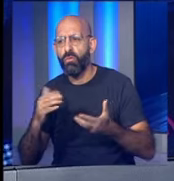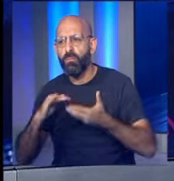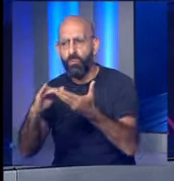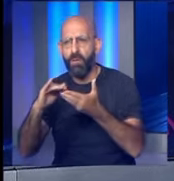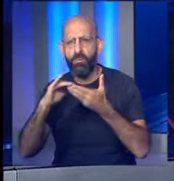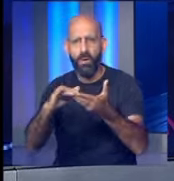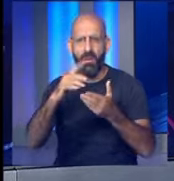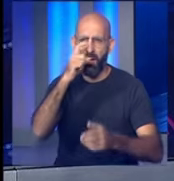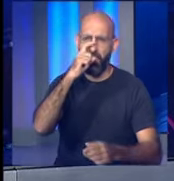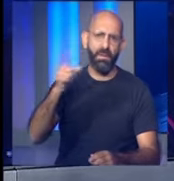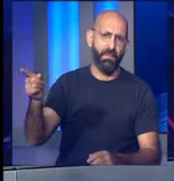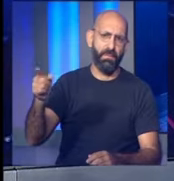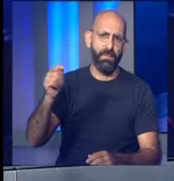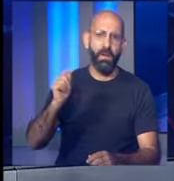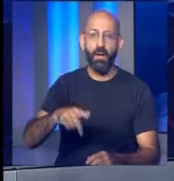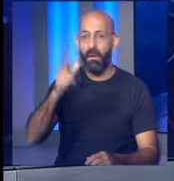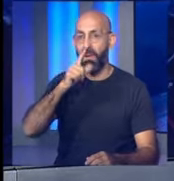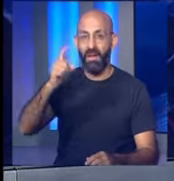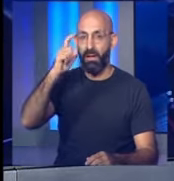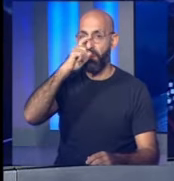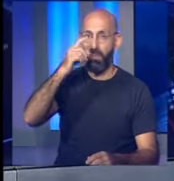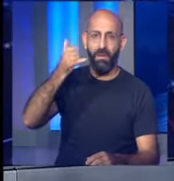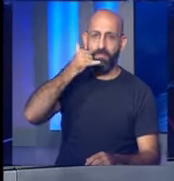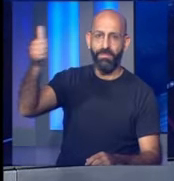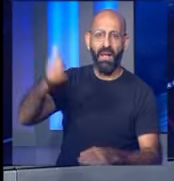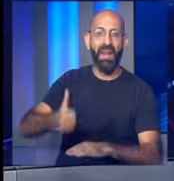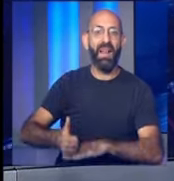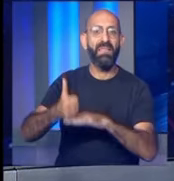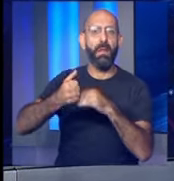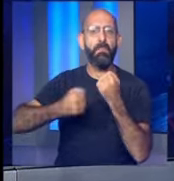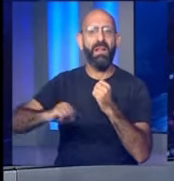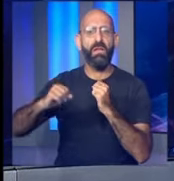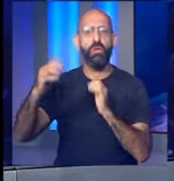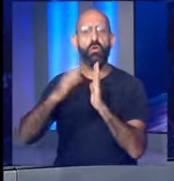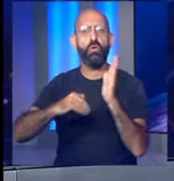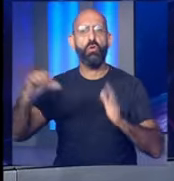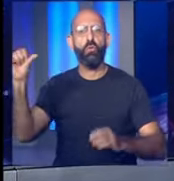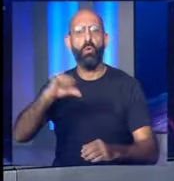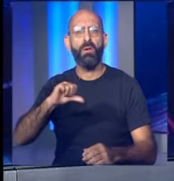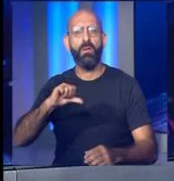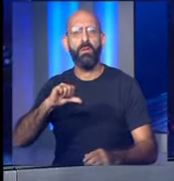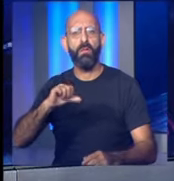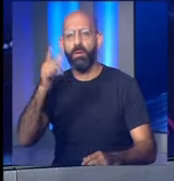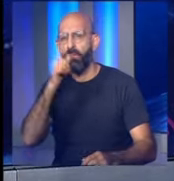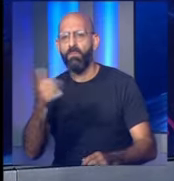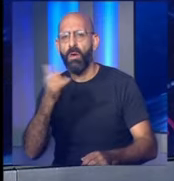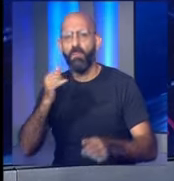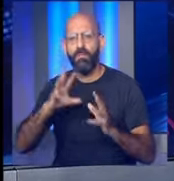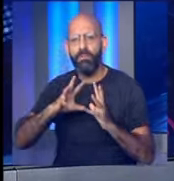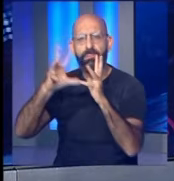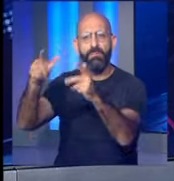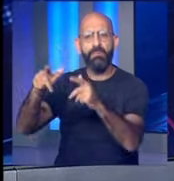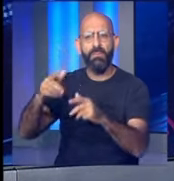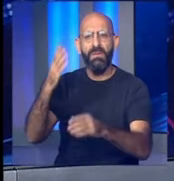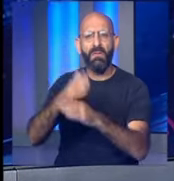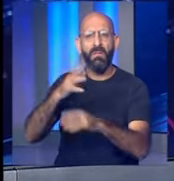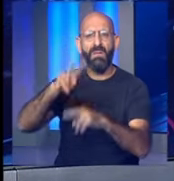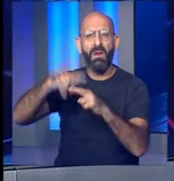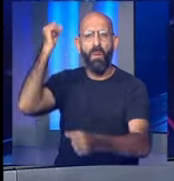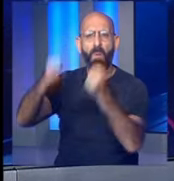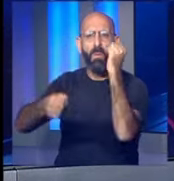وجوب الإسراع في تأمين كل المستلزمات والحاجات لهم. كما اتصل الرئيس بري برئيس بلدية صور المهندس حسن دبوق،